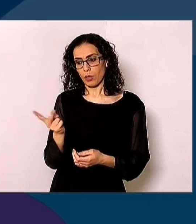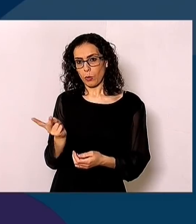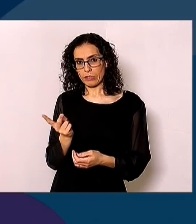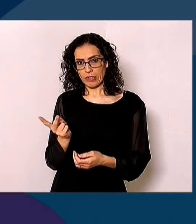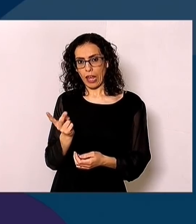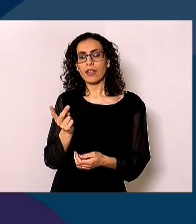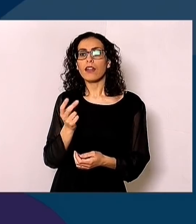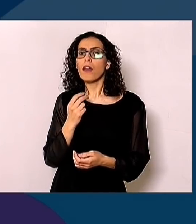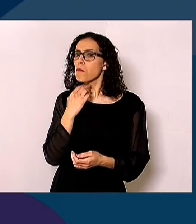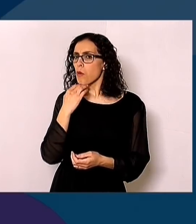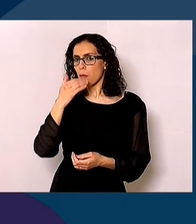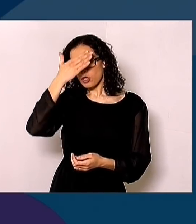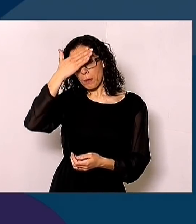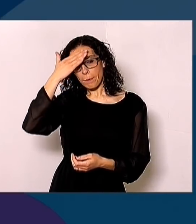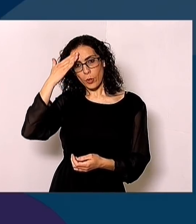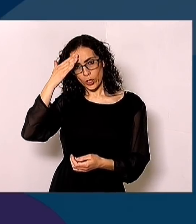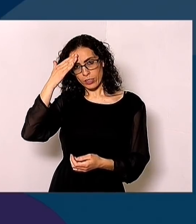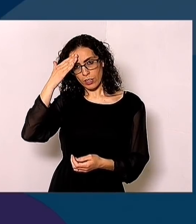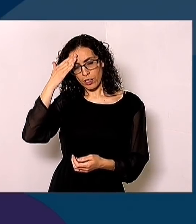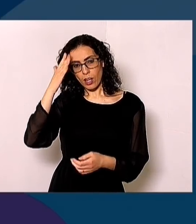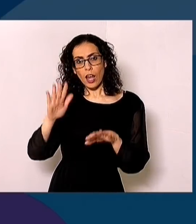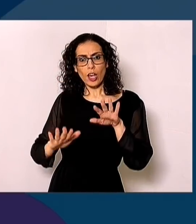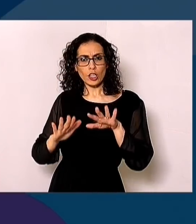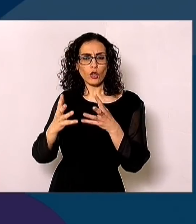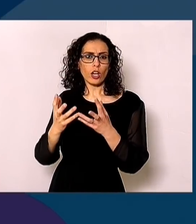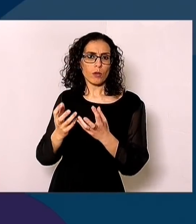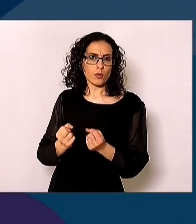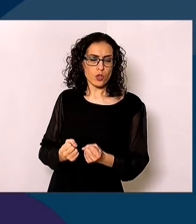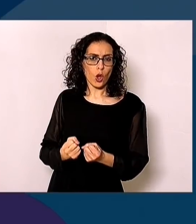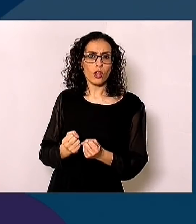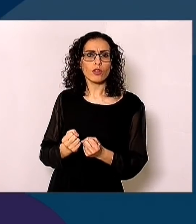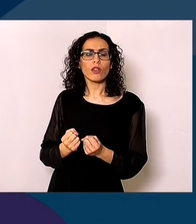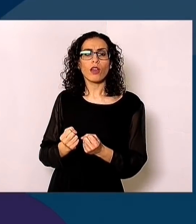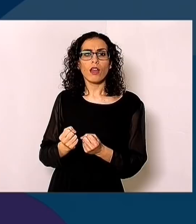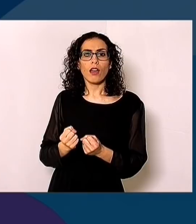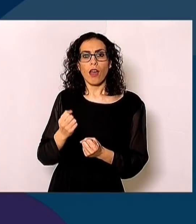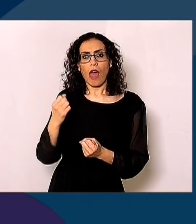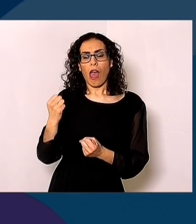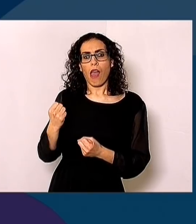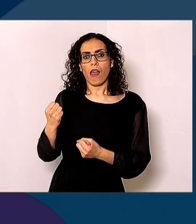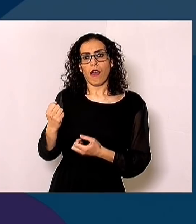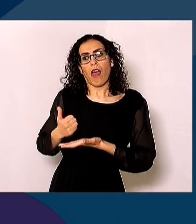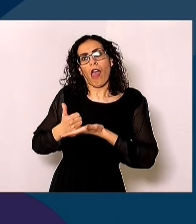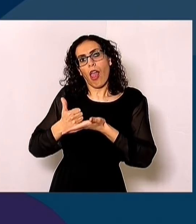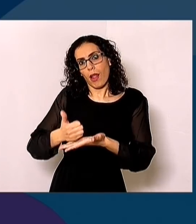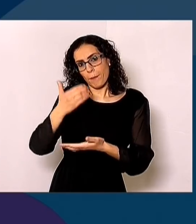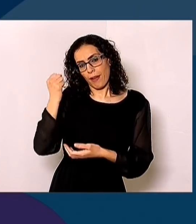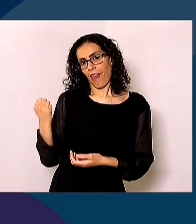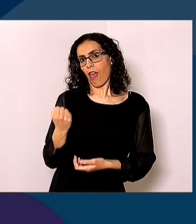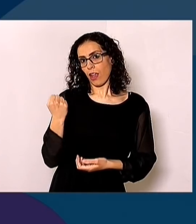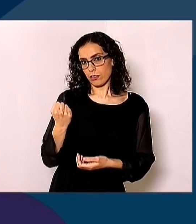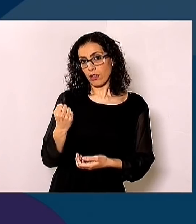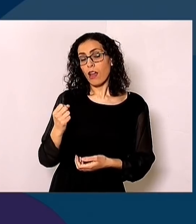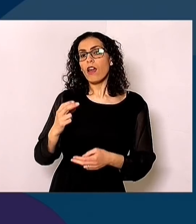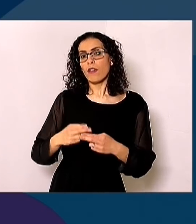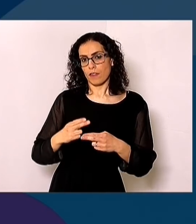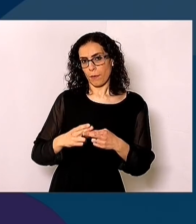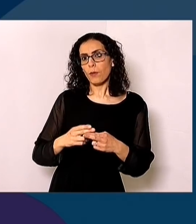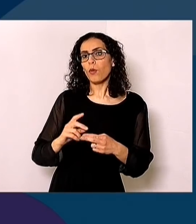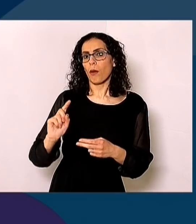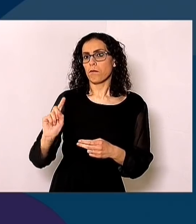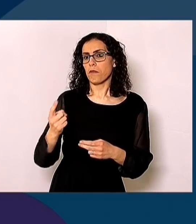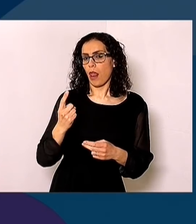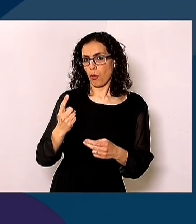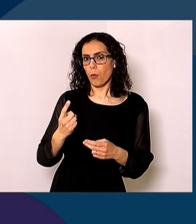l-ebda sintomi mhumiex morda, kieku kellhom bżonn kura immedjata aħna għandna s-sistemi tagħna li nagħmlu evakwazzjoni